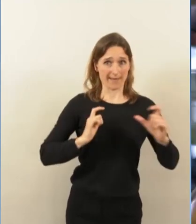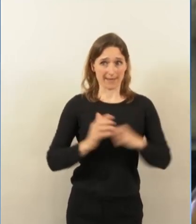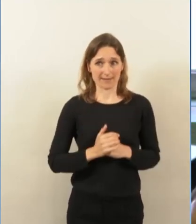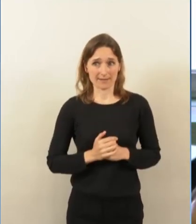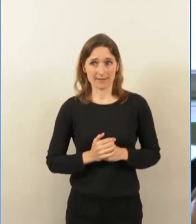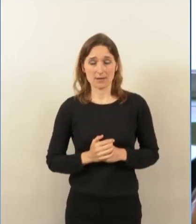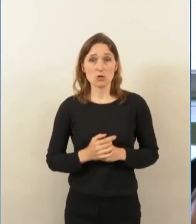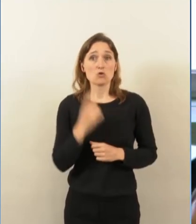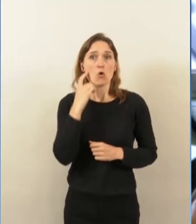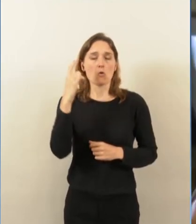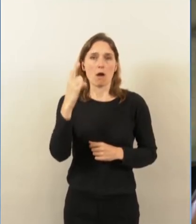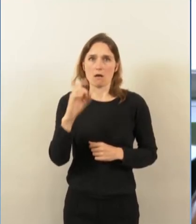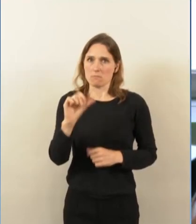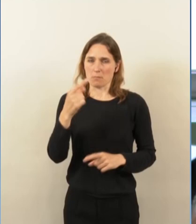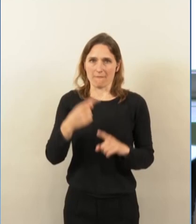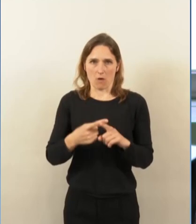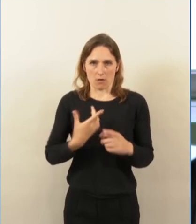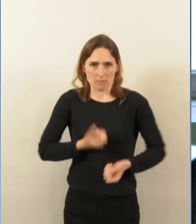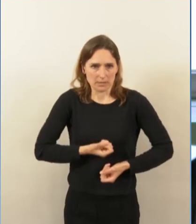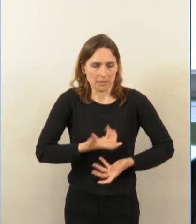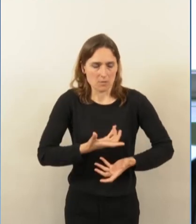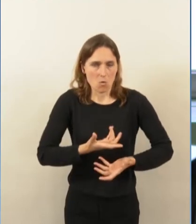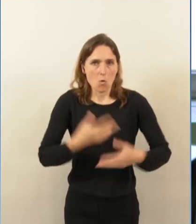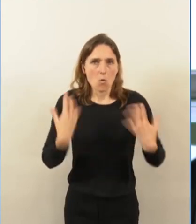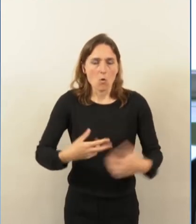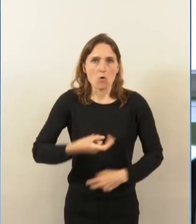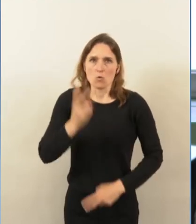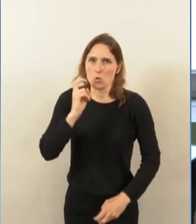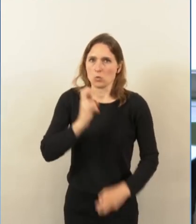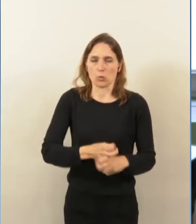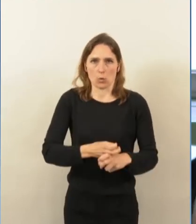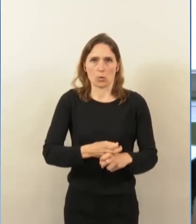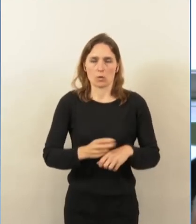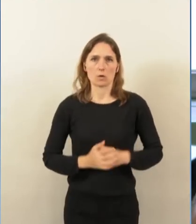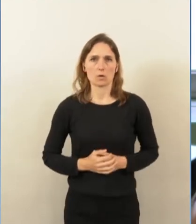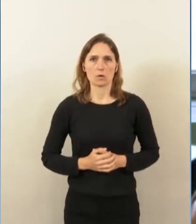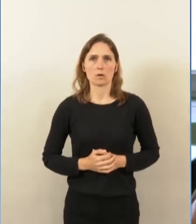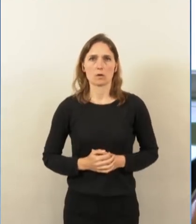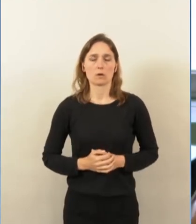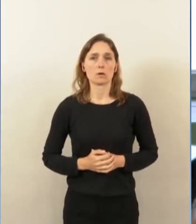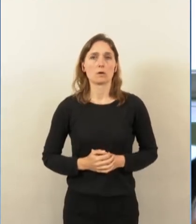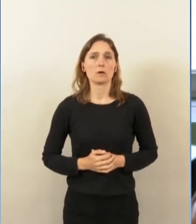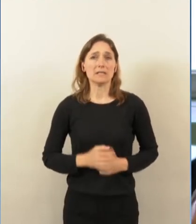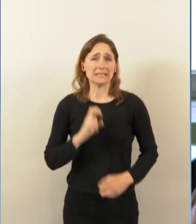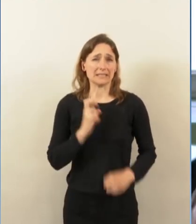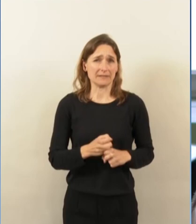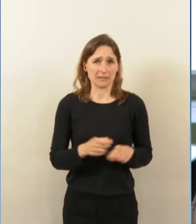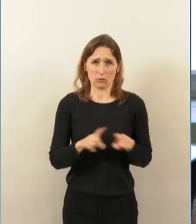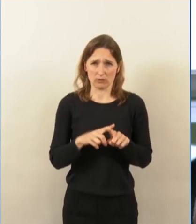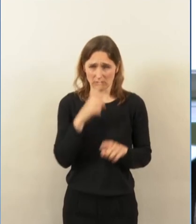c'est la prise de parole la plus difficile que j'ai eu à faire difficile mais surtout affreusement